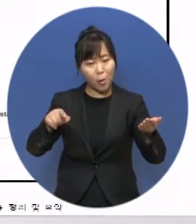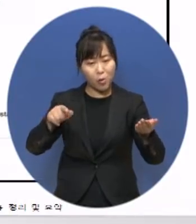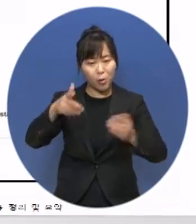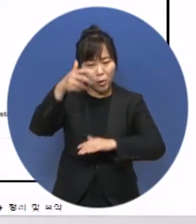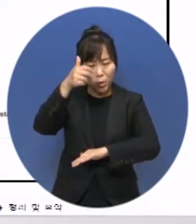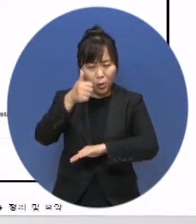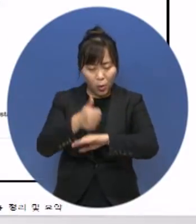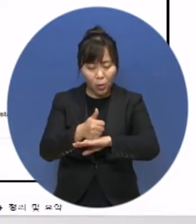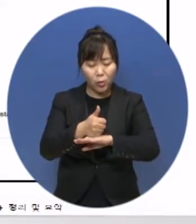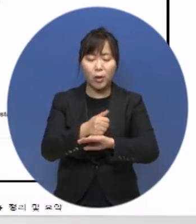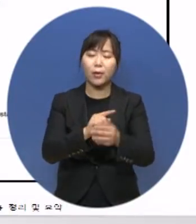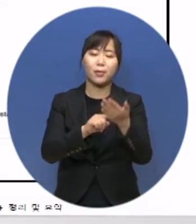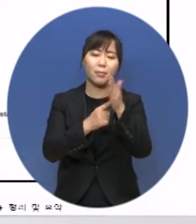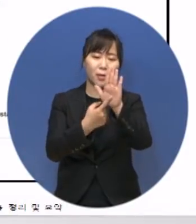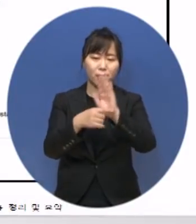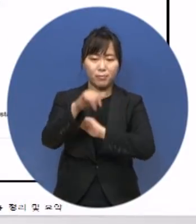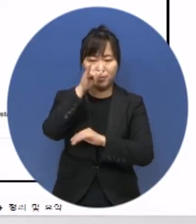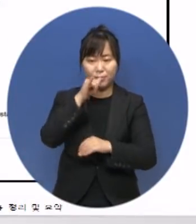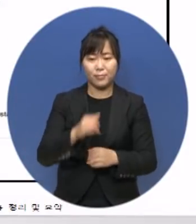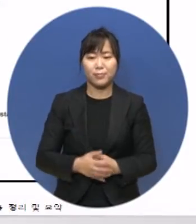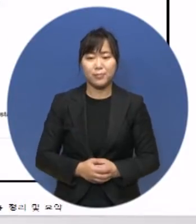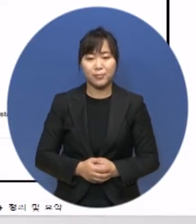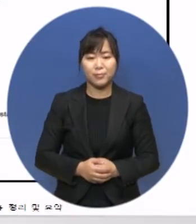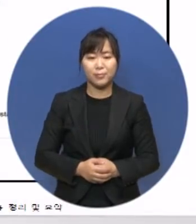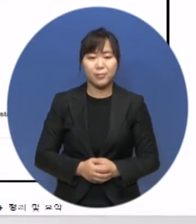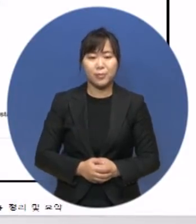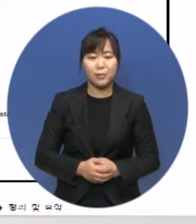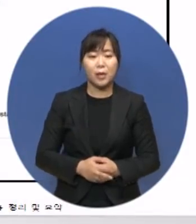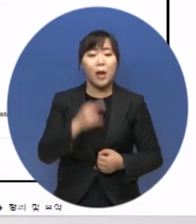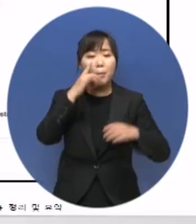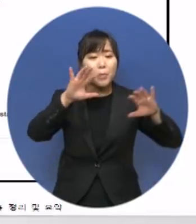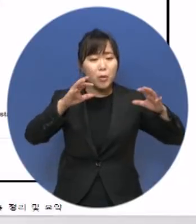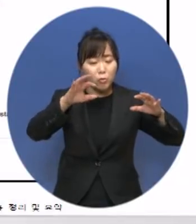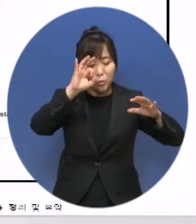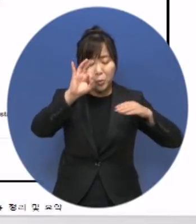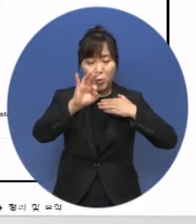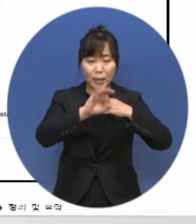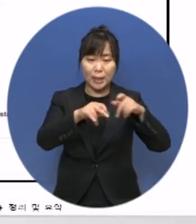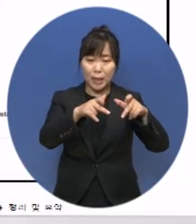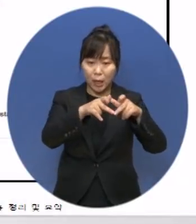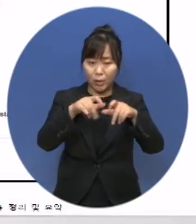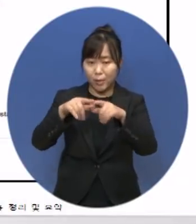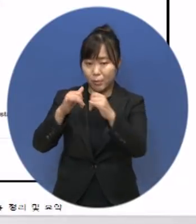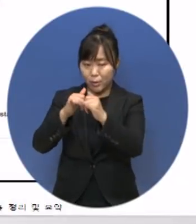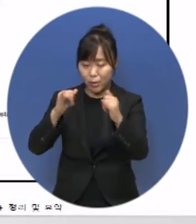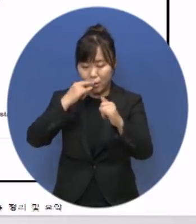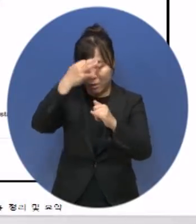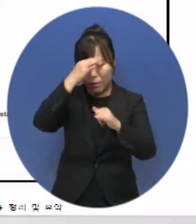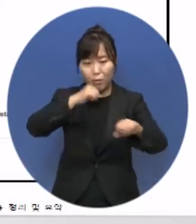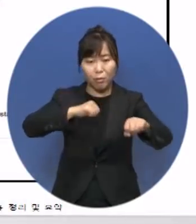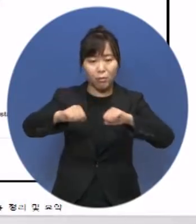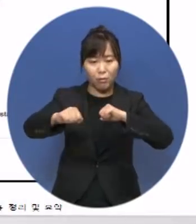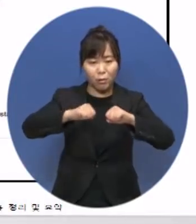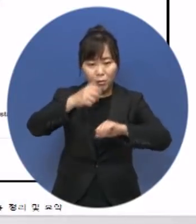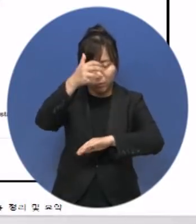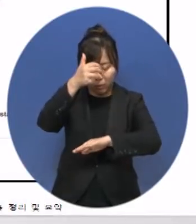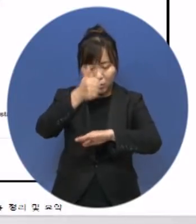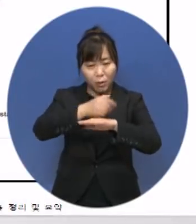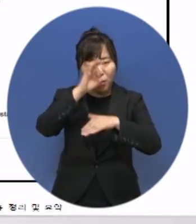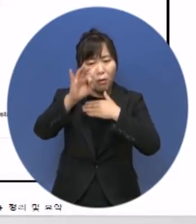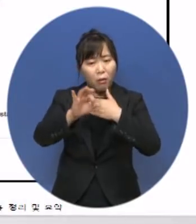비교한 결과들을 제시하고 있습니다. 미국 같은 경우를 보면 장애인과 비장애인들의 예술활동